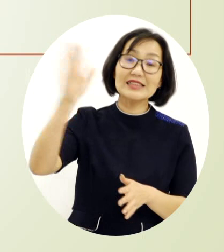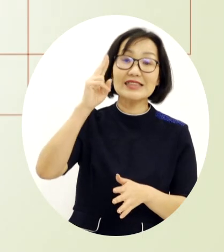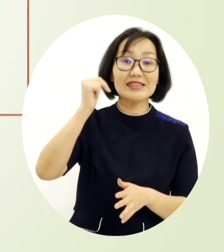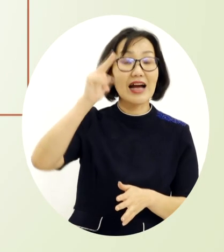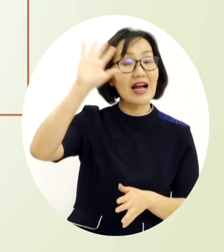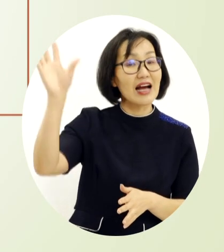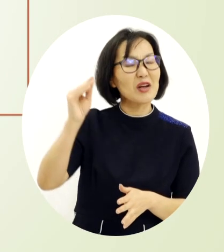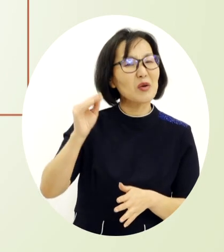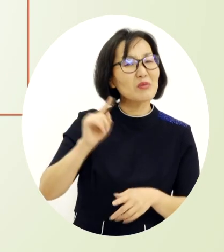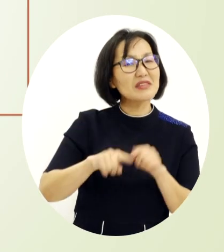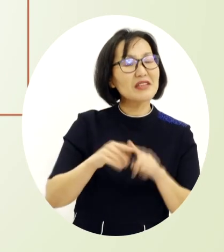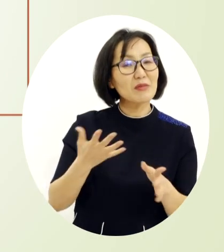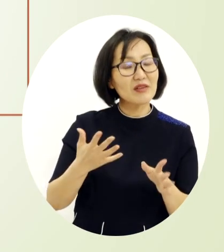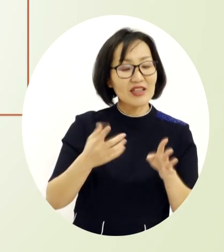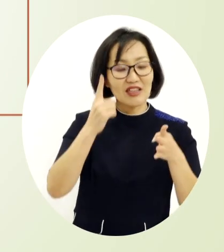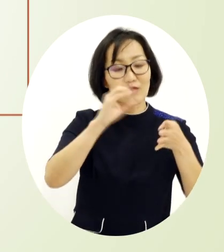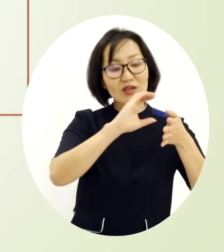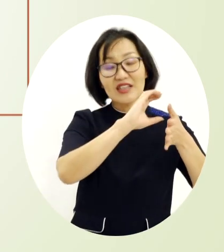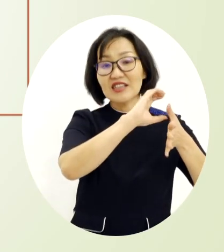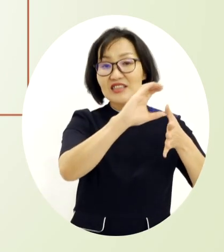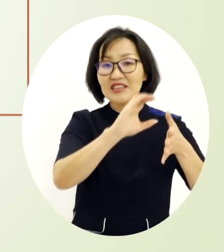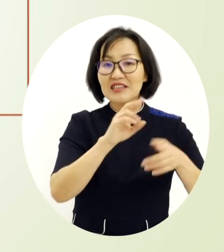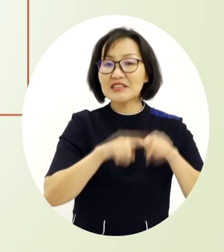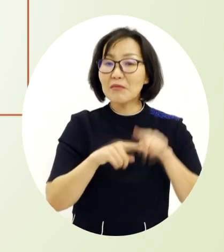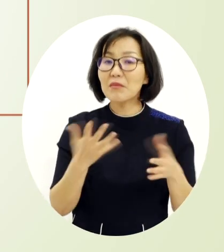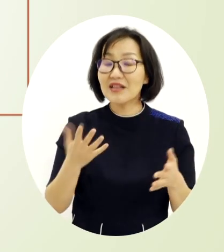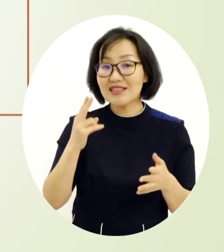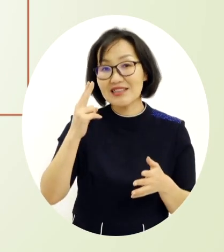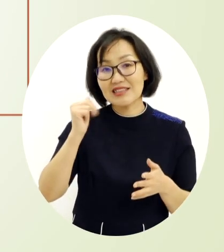1-р хэсэгт яг ямар байгааг бүгдээрээ хамтдаа харцгаая.